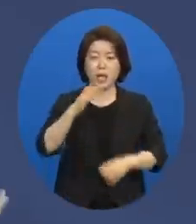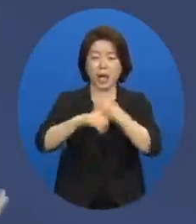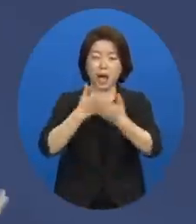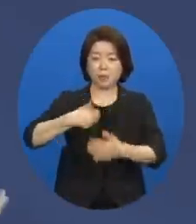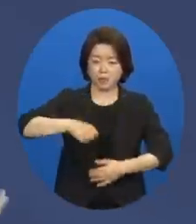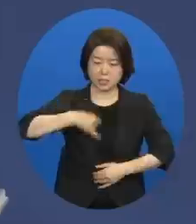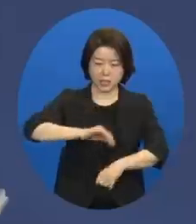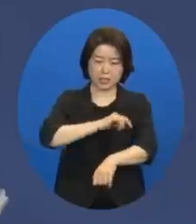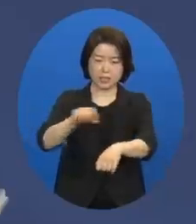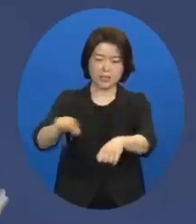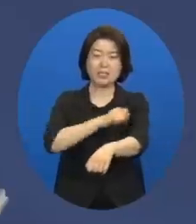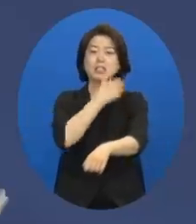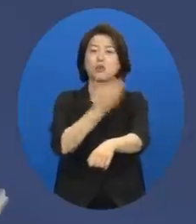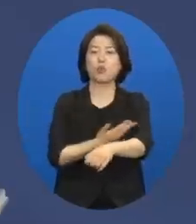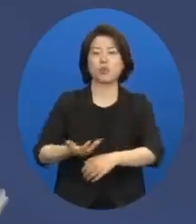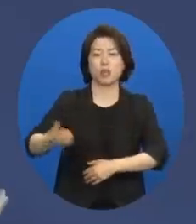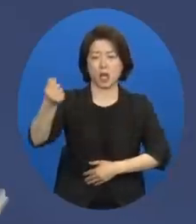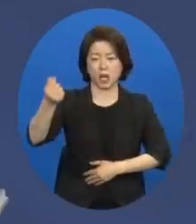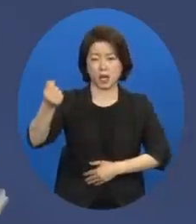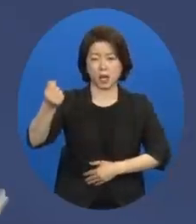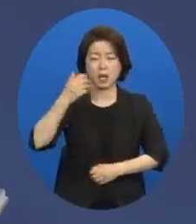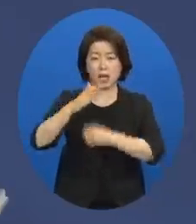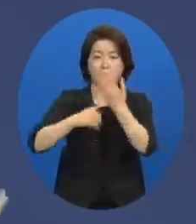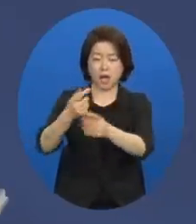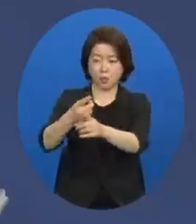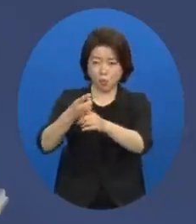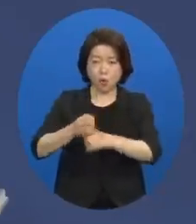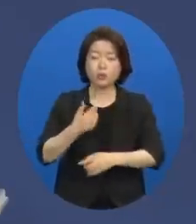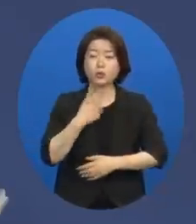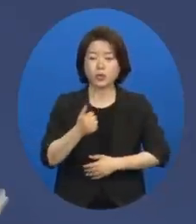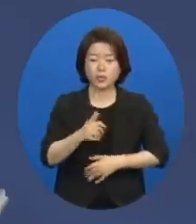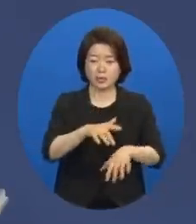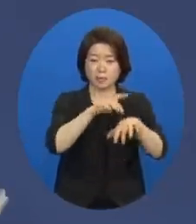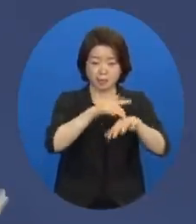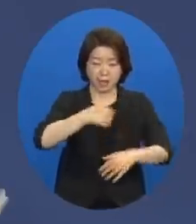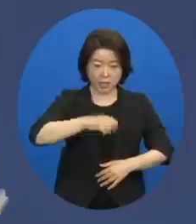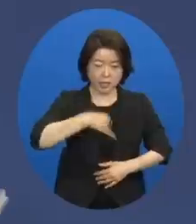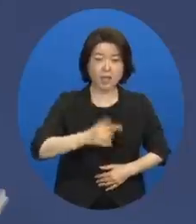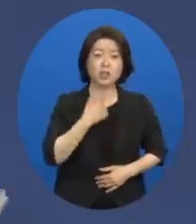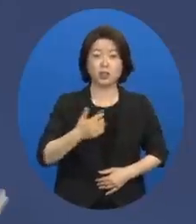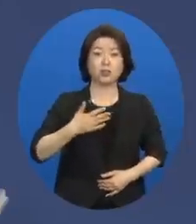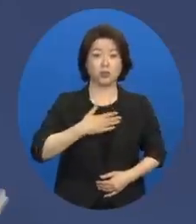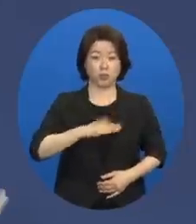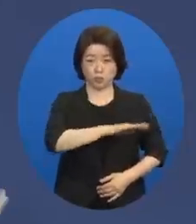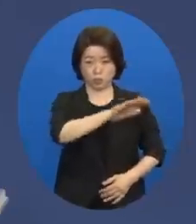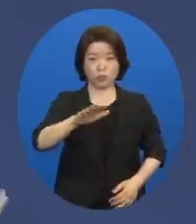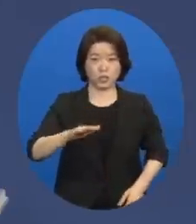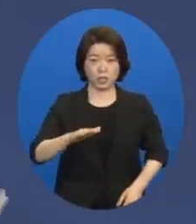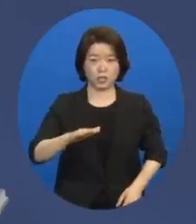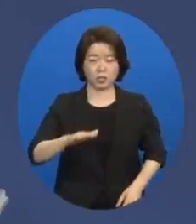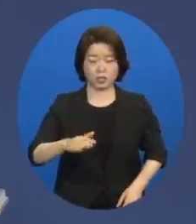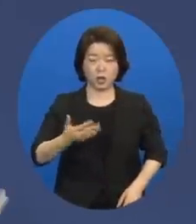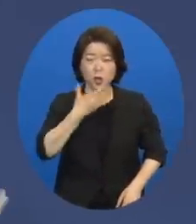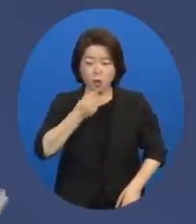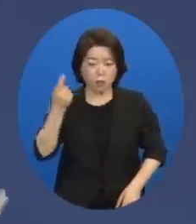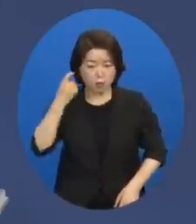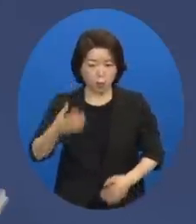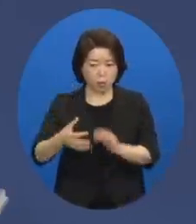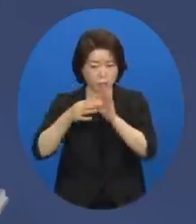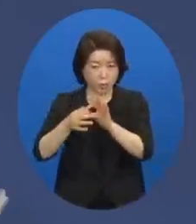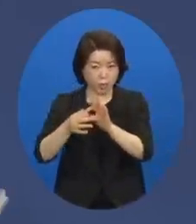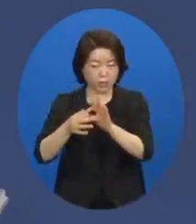특권을 누리도록 하나님과 원수되었던 마귀의 자녀였던 우리를 주님께서 이 복음을 통해서 십자가 복음을